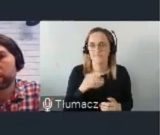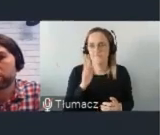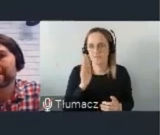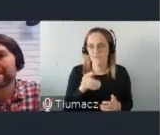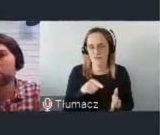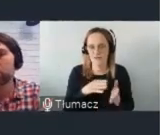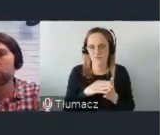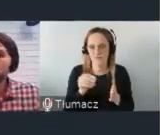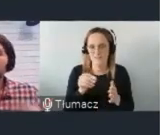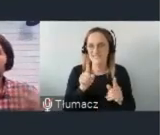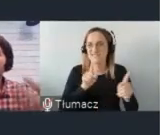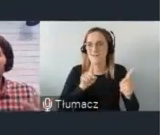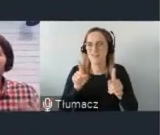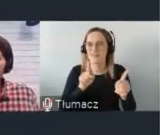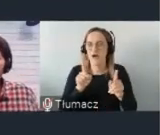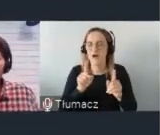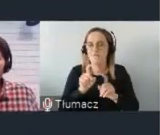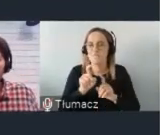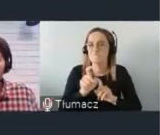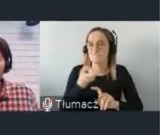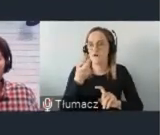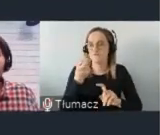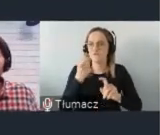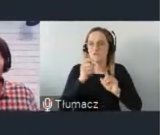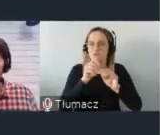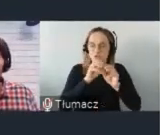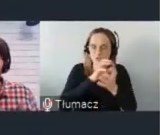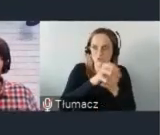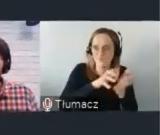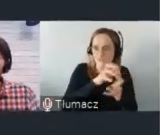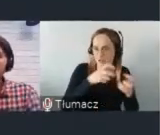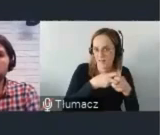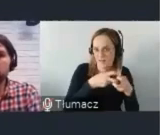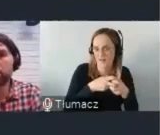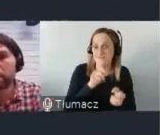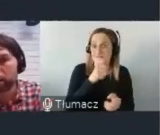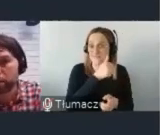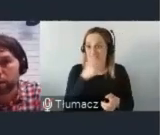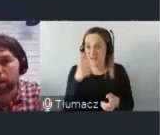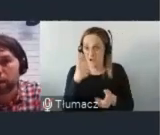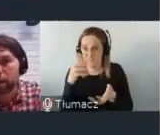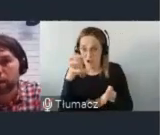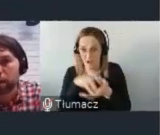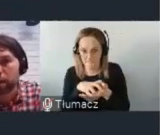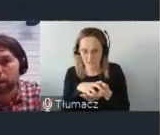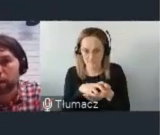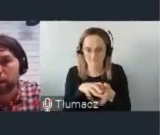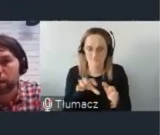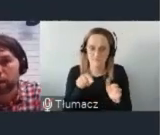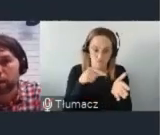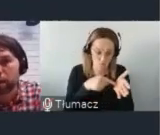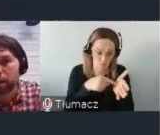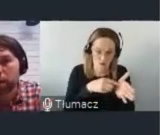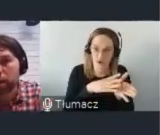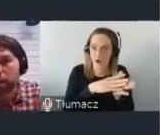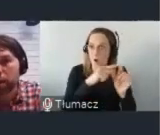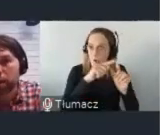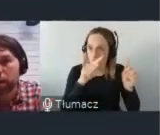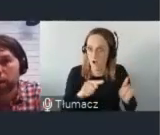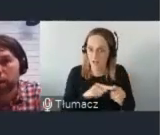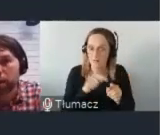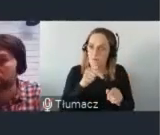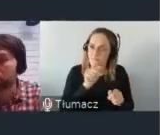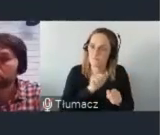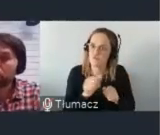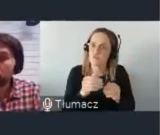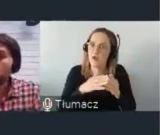czyli ten znacznik, który wywoła nam rzeczywistość rozszerzoną. Następnie w samej aplikacji wybieracie, czy na tej okładce ma się pojawić